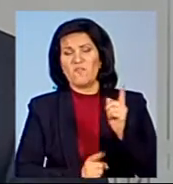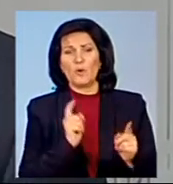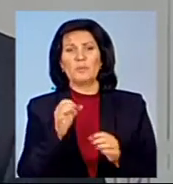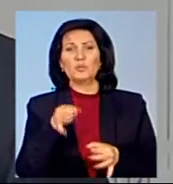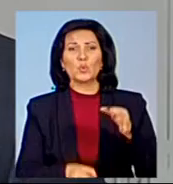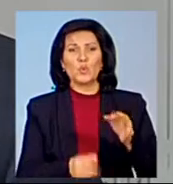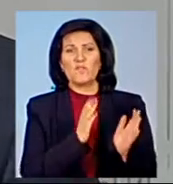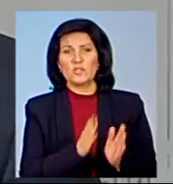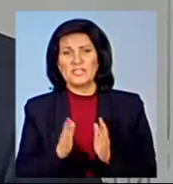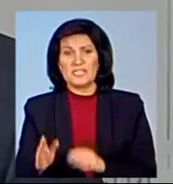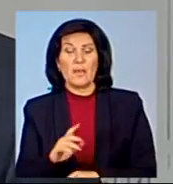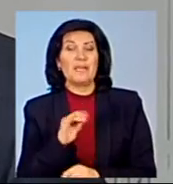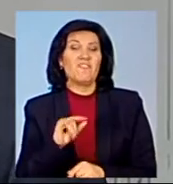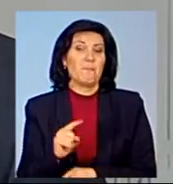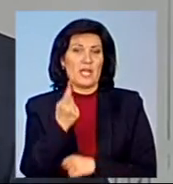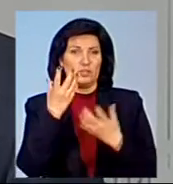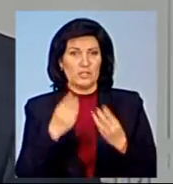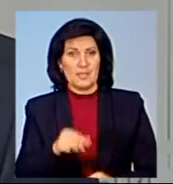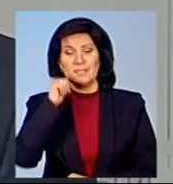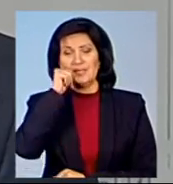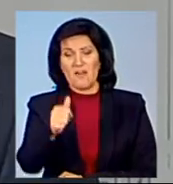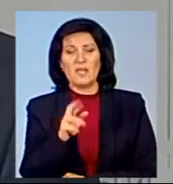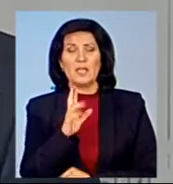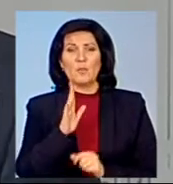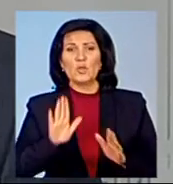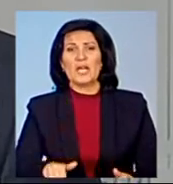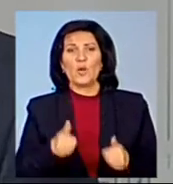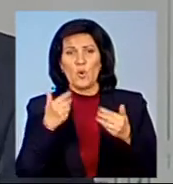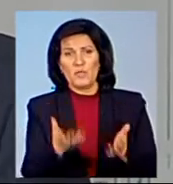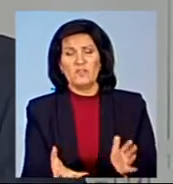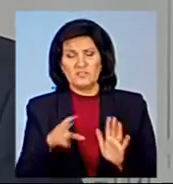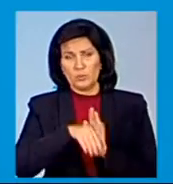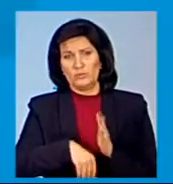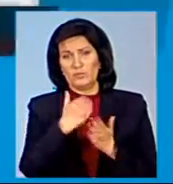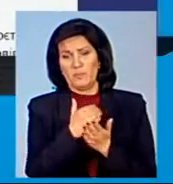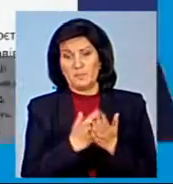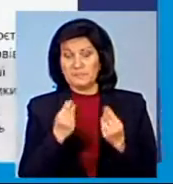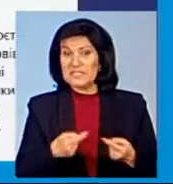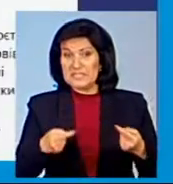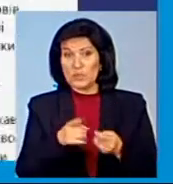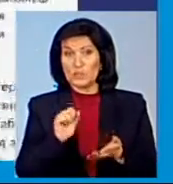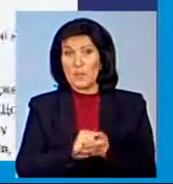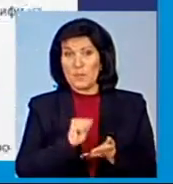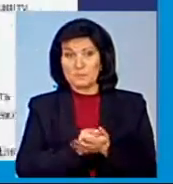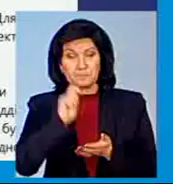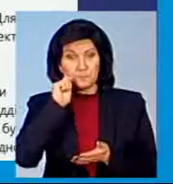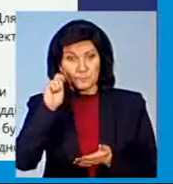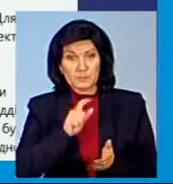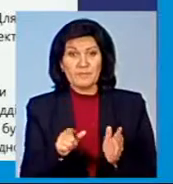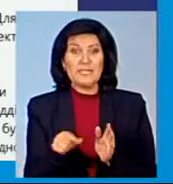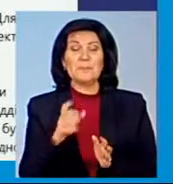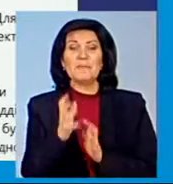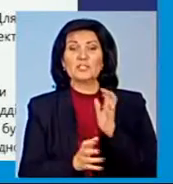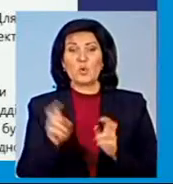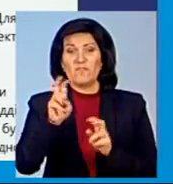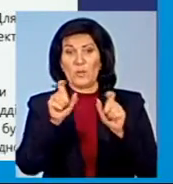системи. І в перший ж день, завтра, я буду рекомендувати його включити в порядок денний. Згідно з меморандумом України з Міжнародним